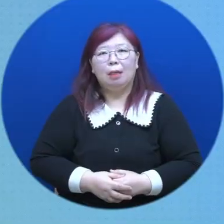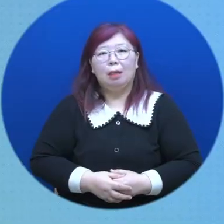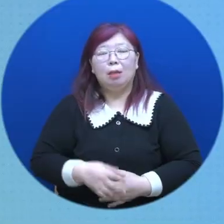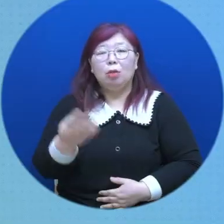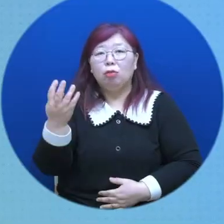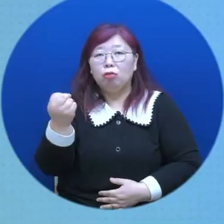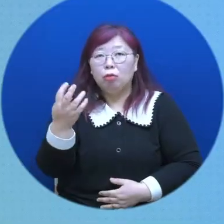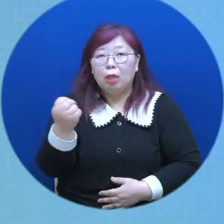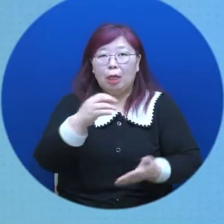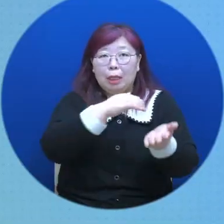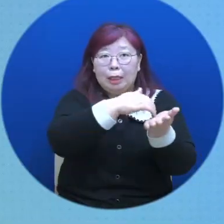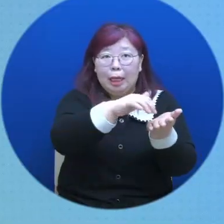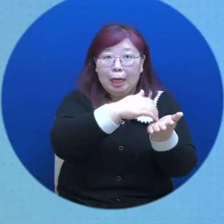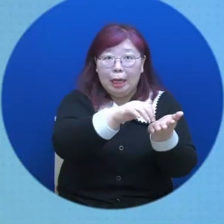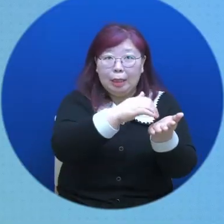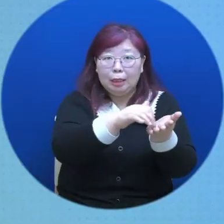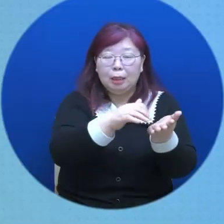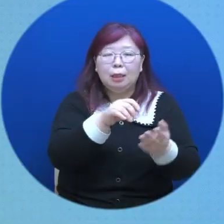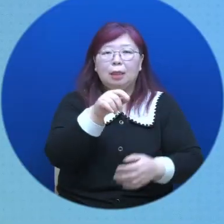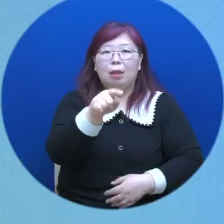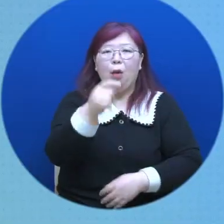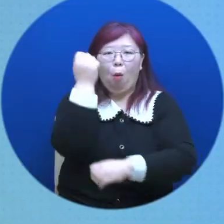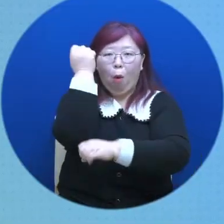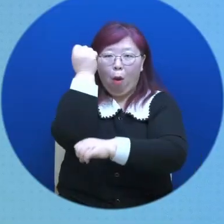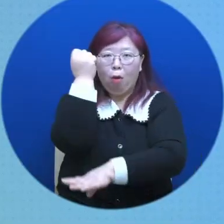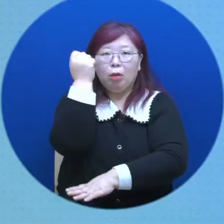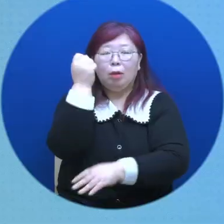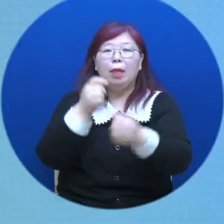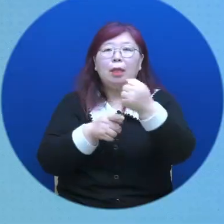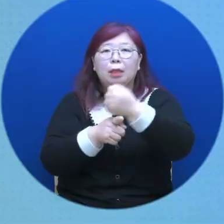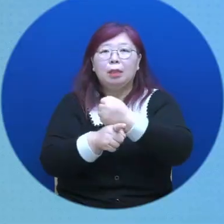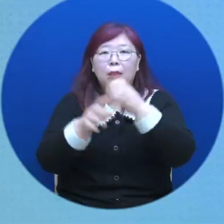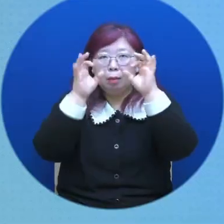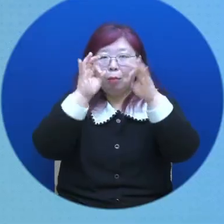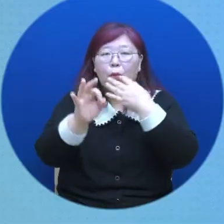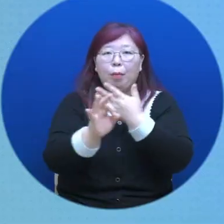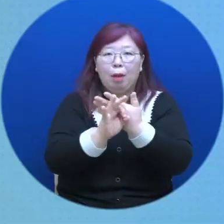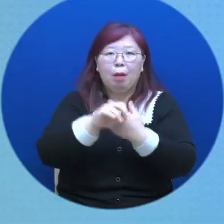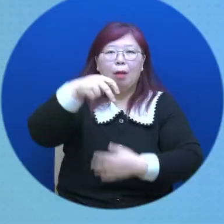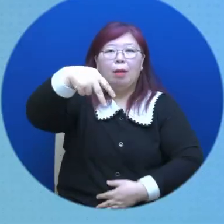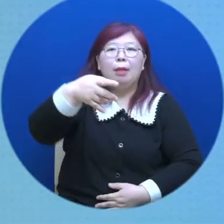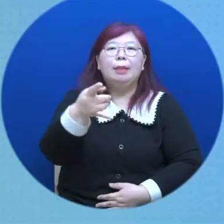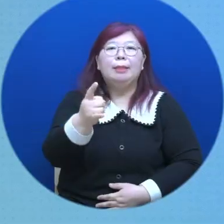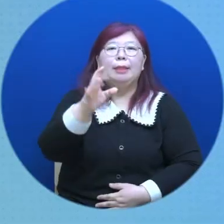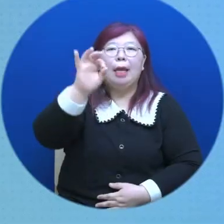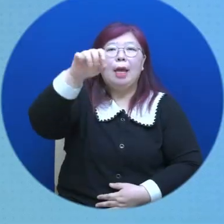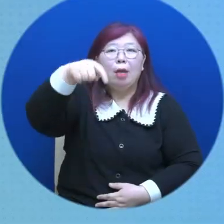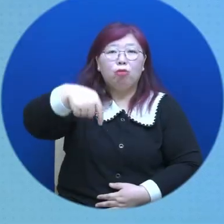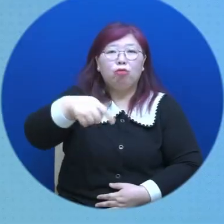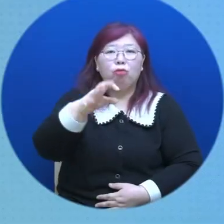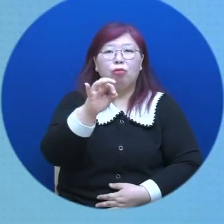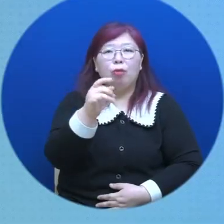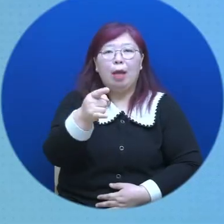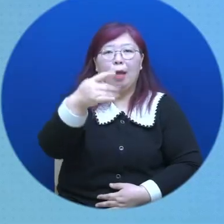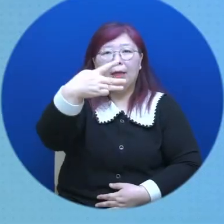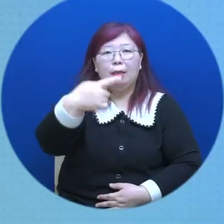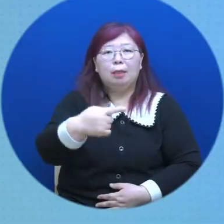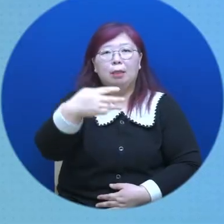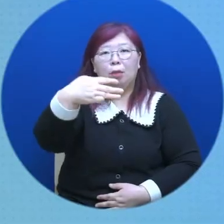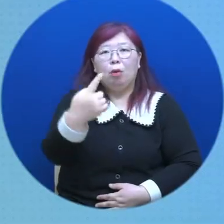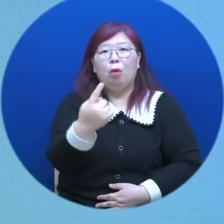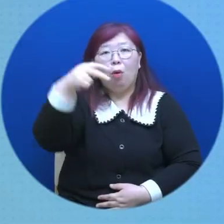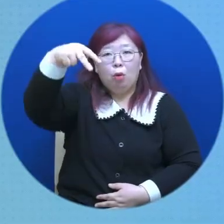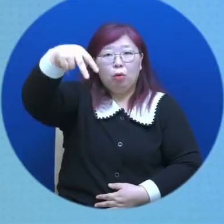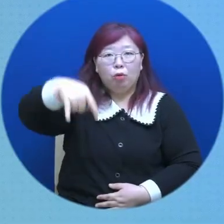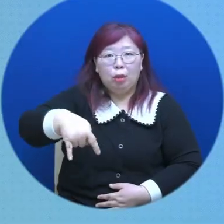하는 히브리 단어를 보면 세우 에트 로시, 세우 에트 로시라고